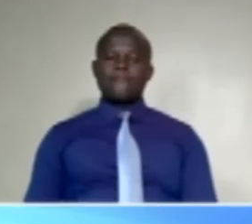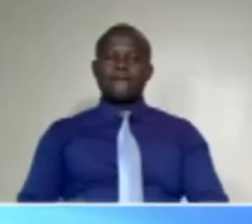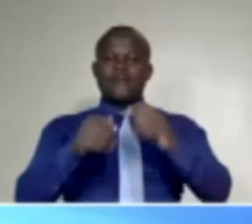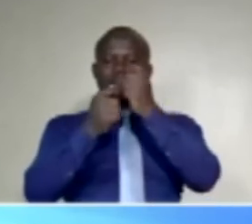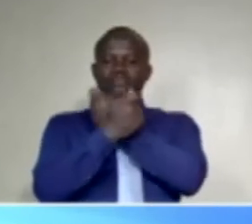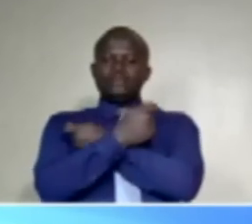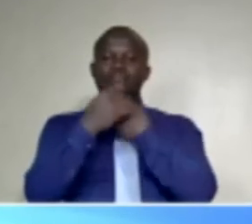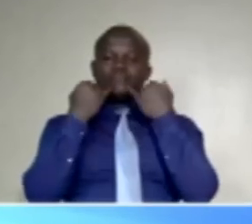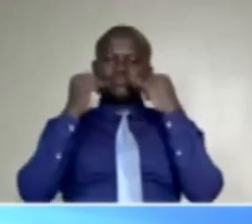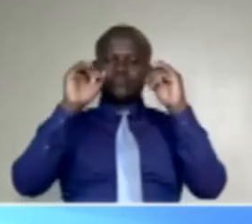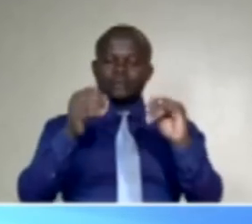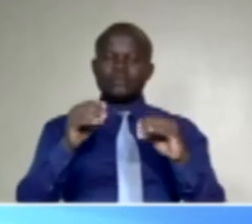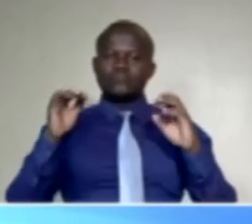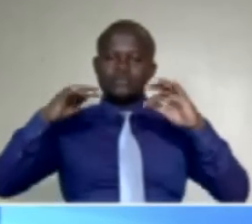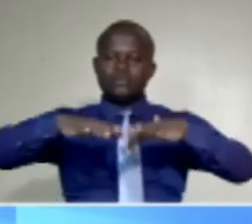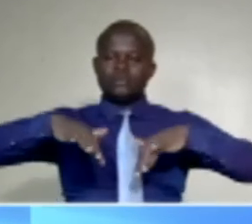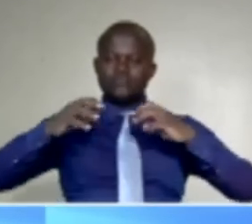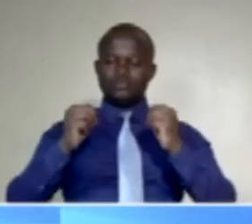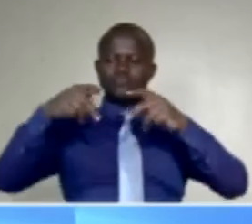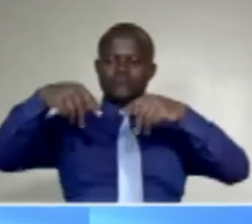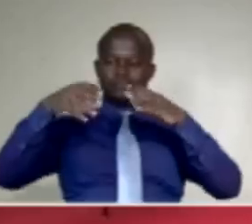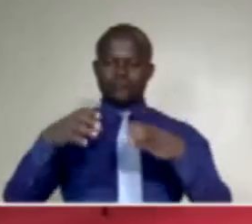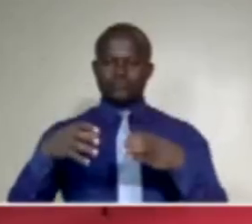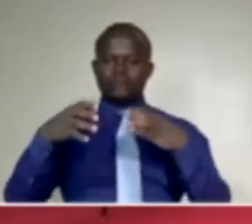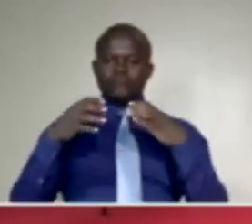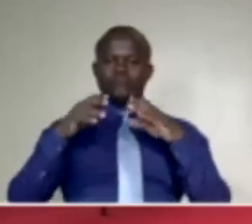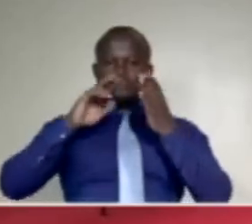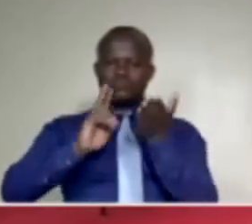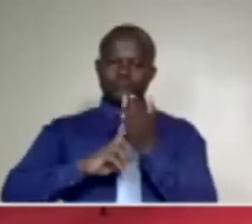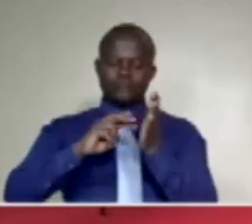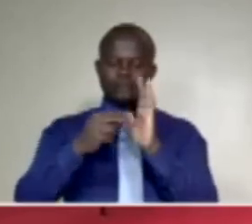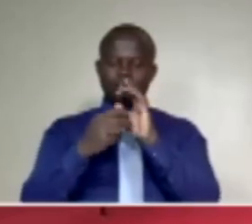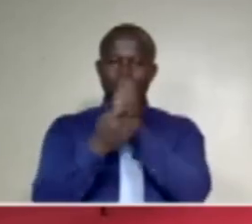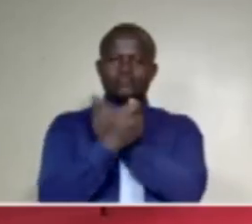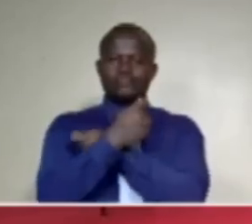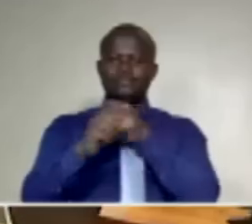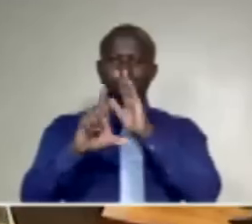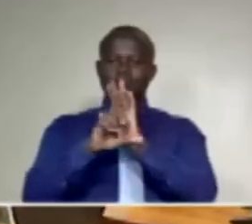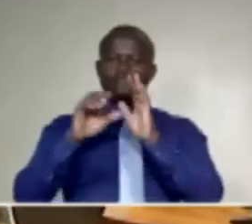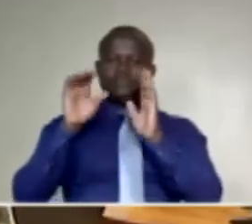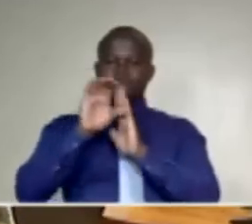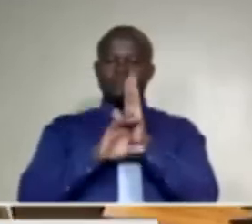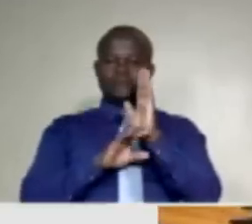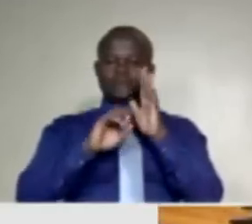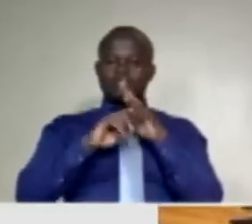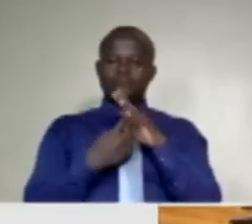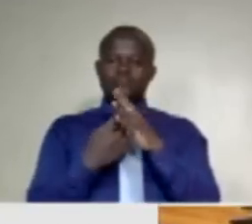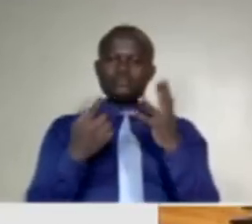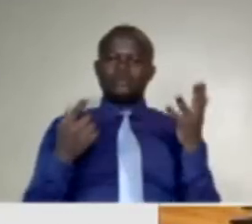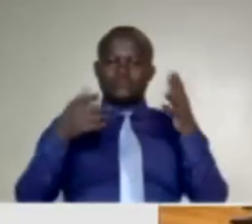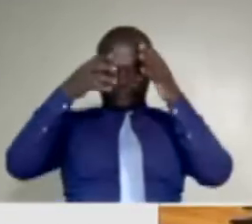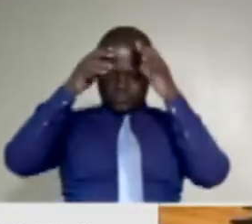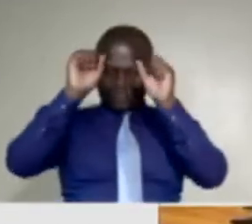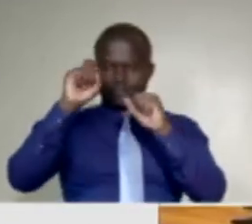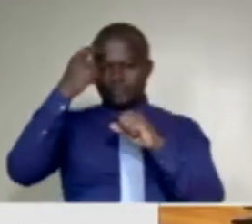Duhindura ingingo tubwire ko inteko rusange y'umutwe w'abadepite yemeje umushinga w'ivugurura ry'itegeko nshinga watangijwe na